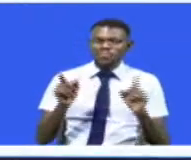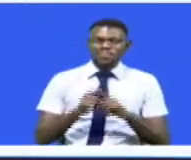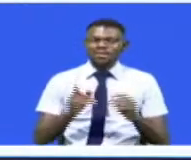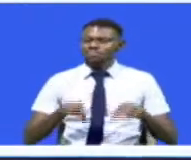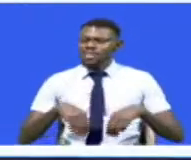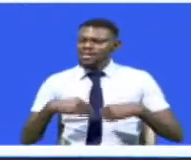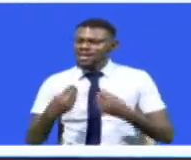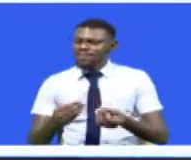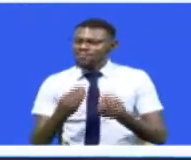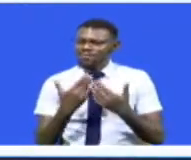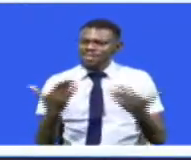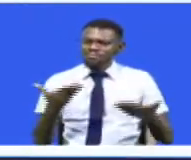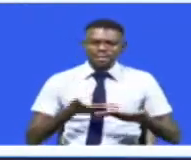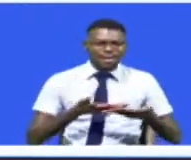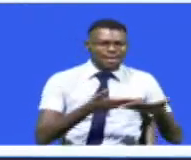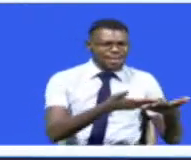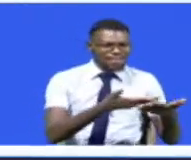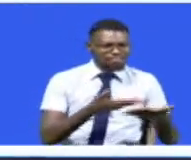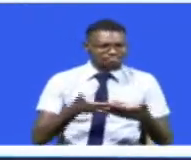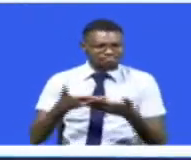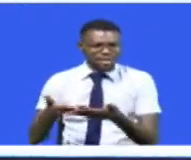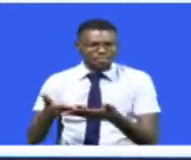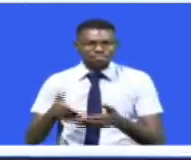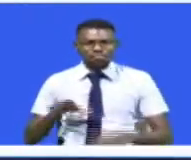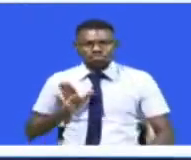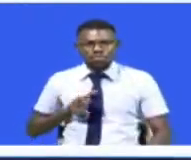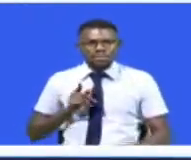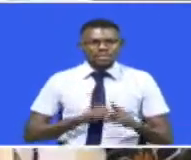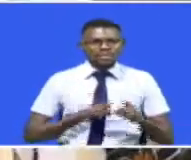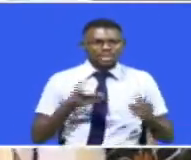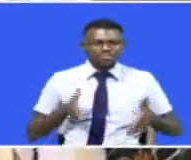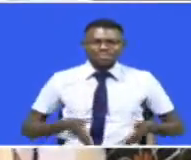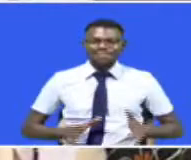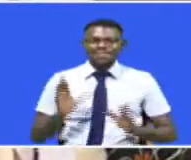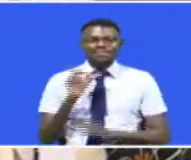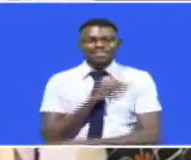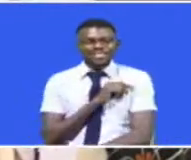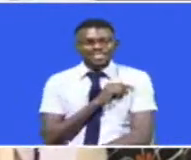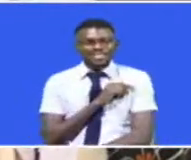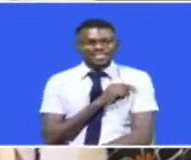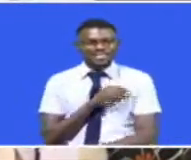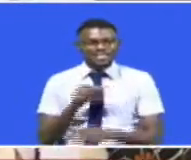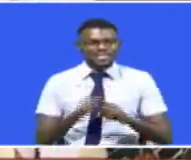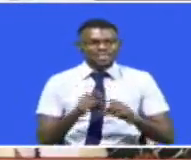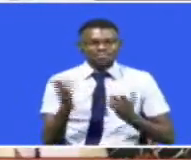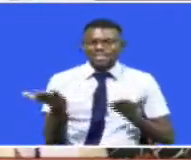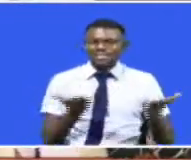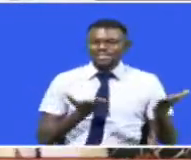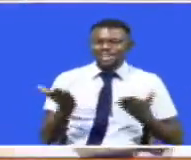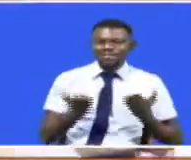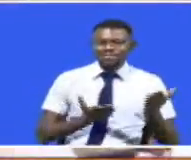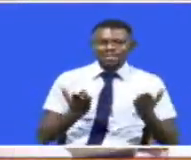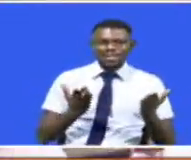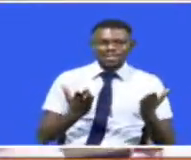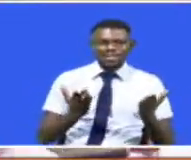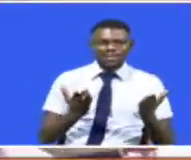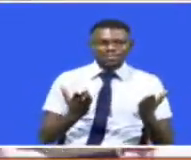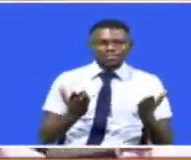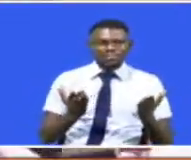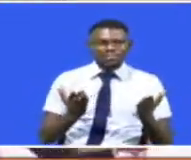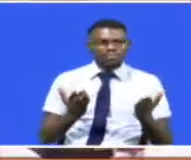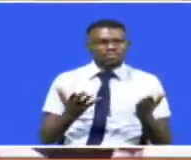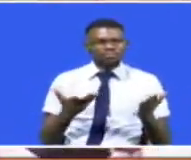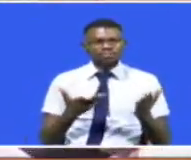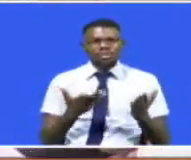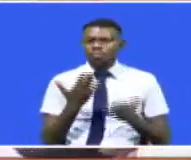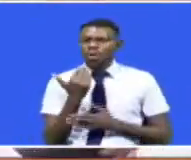za kuwasaidia akina mama hao nyumbani baada ya kujifungua. Kulingana na Wahisani, huduma hiyo inatolewa baada ya idadi kubwa